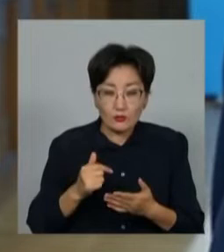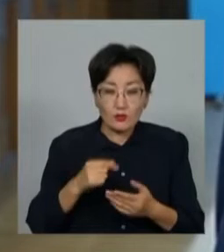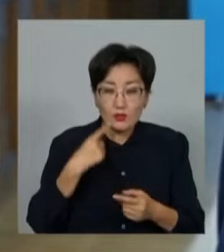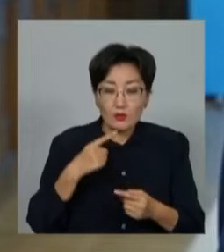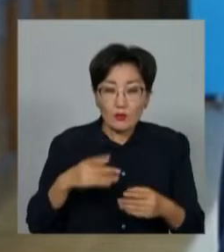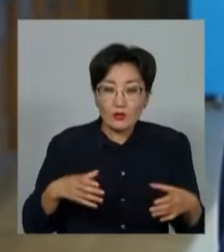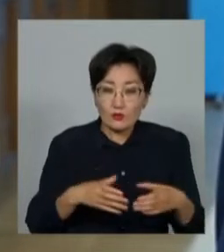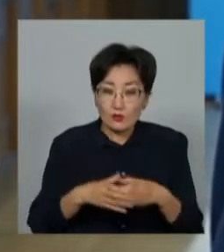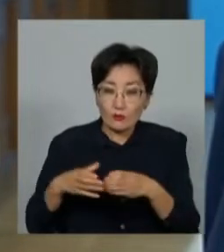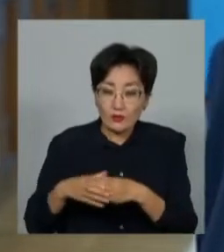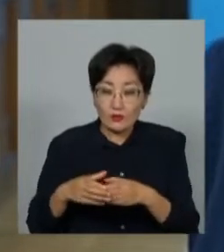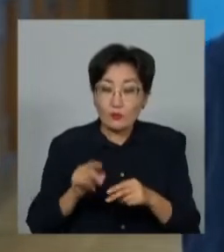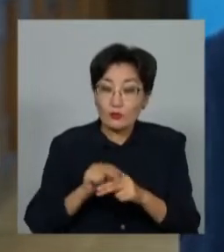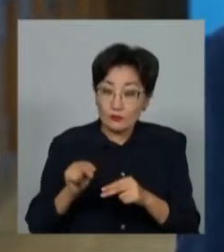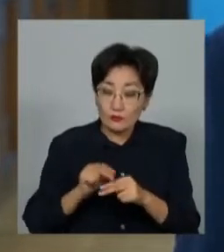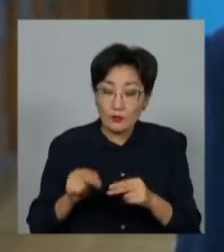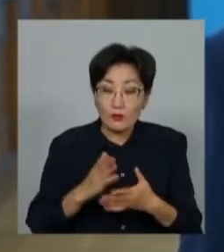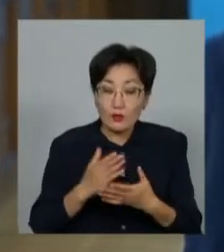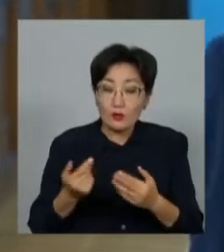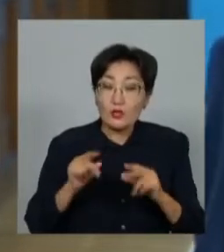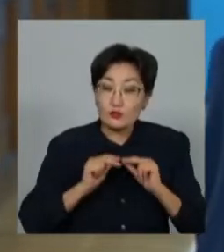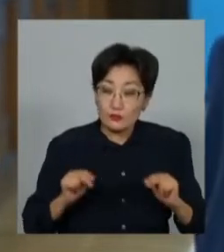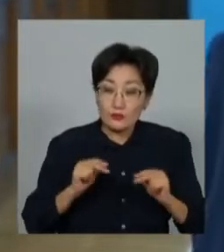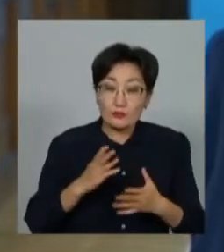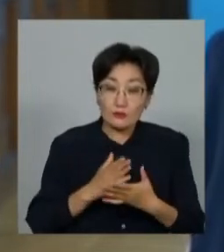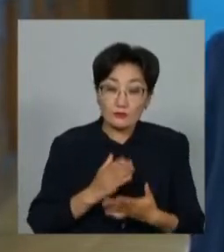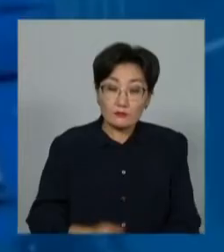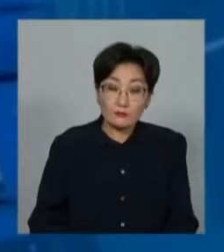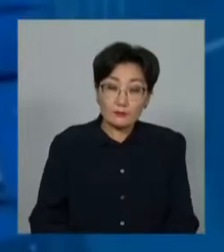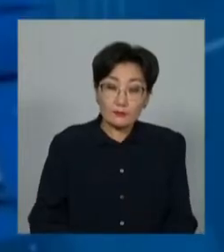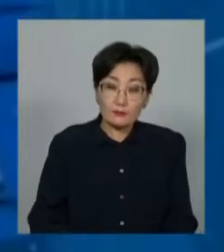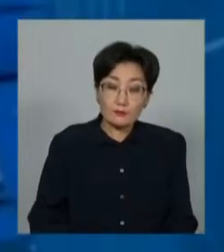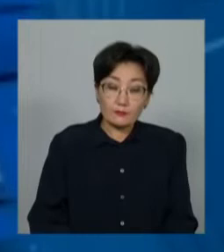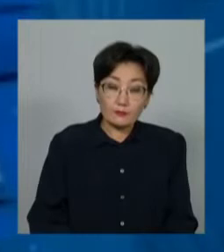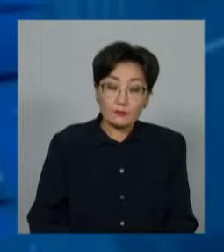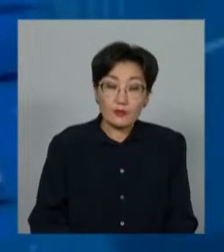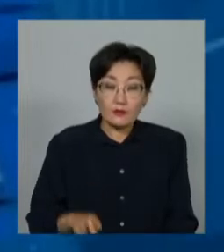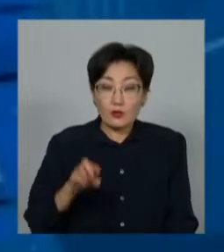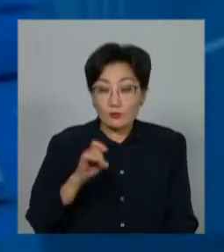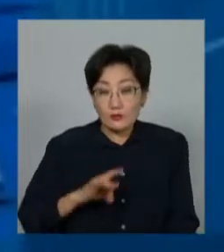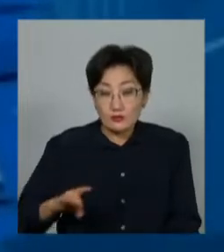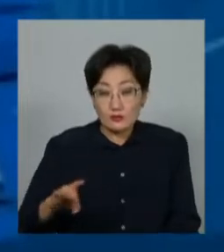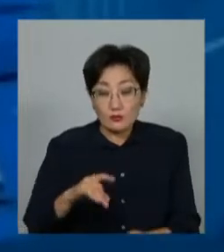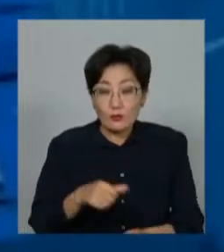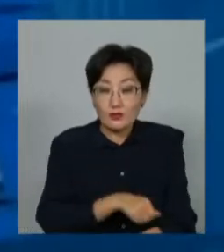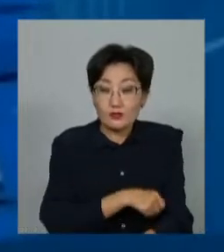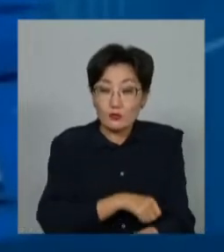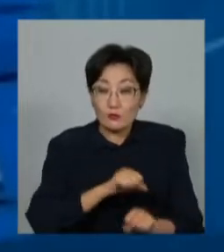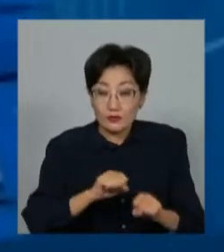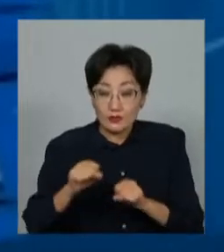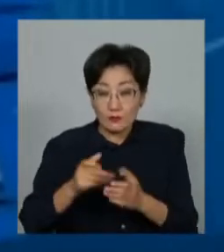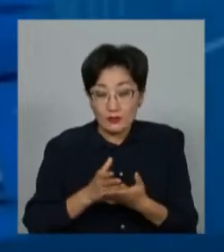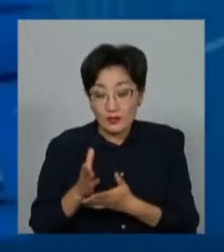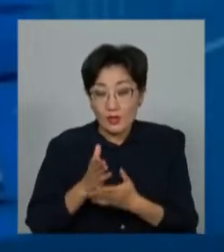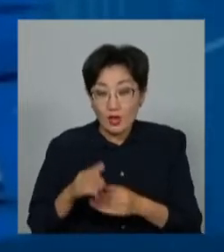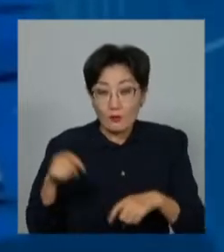группаларымыз ашылған, онда біздің мұғалімдеріміз жұмыс істейді. Наурызбай ауданында нашақорлықтың алдын алуға